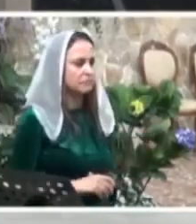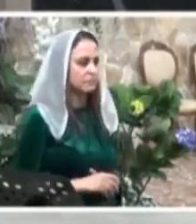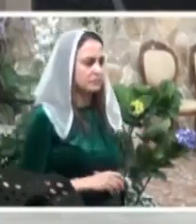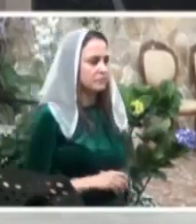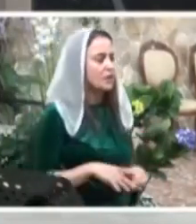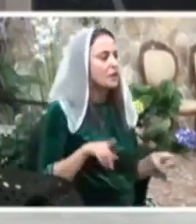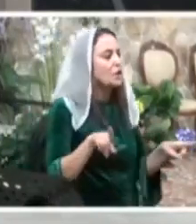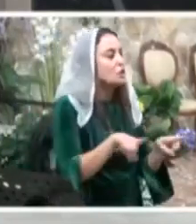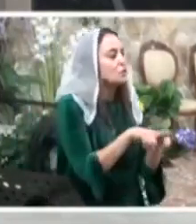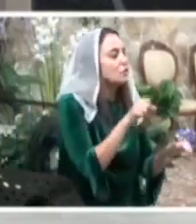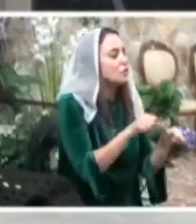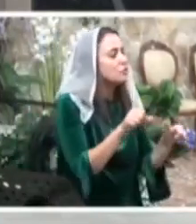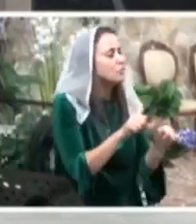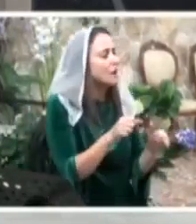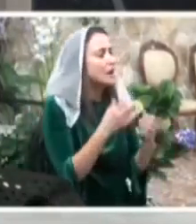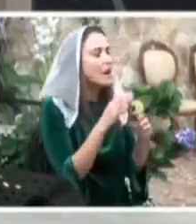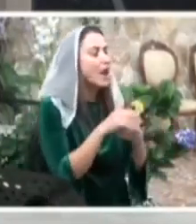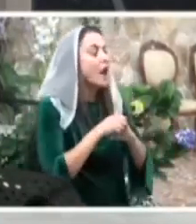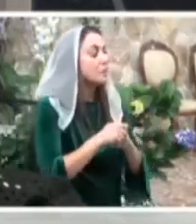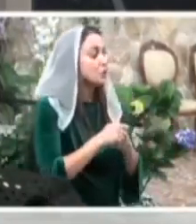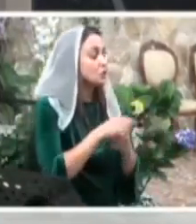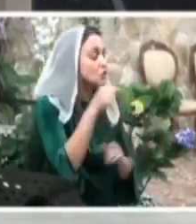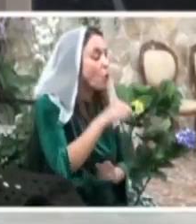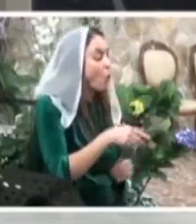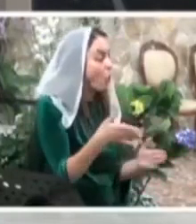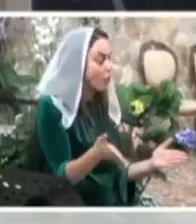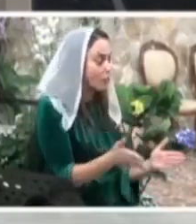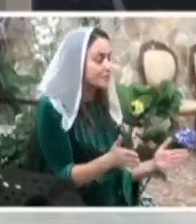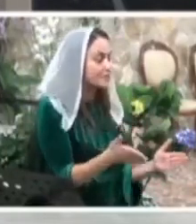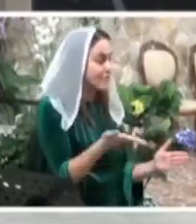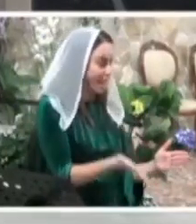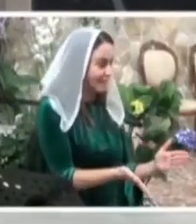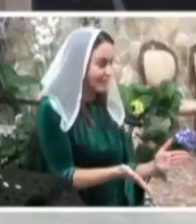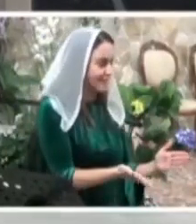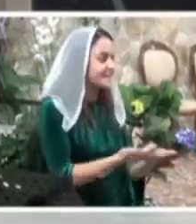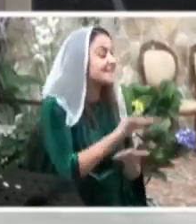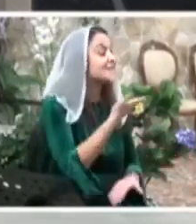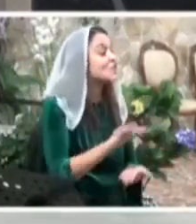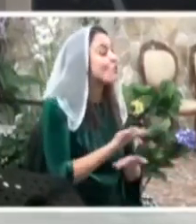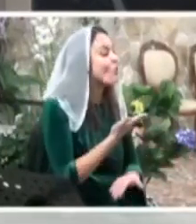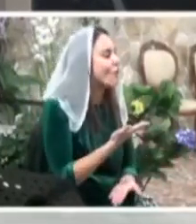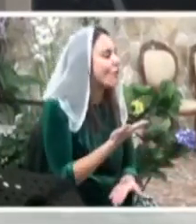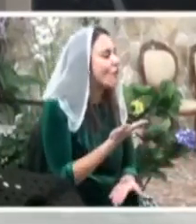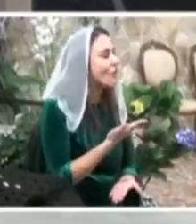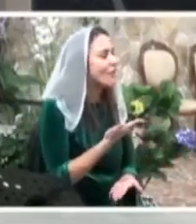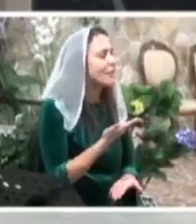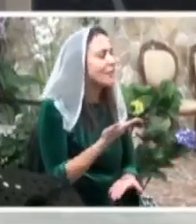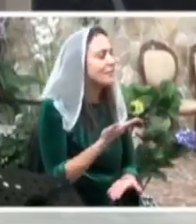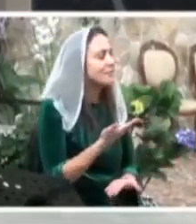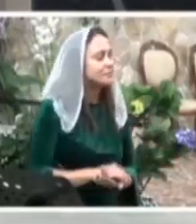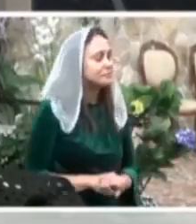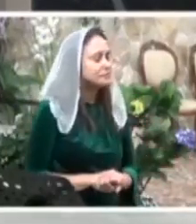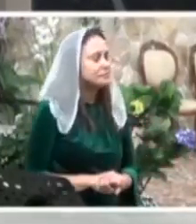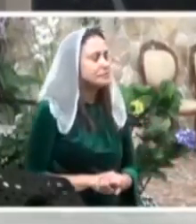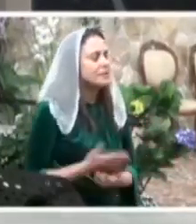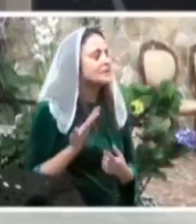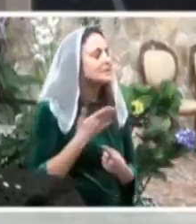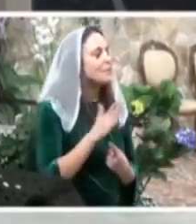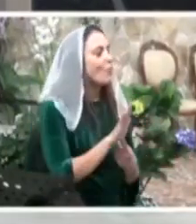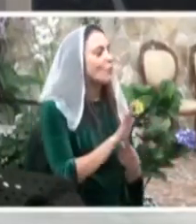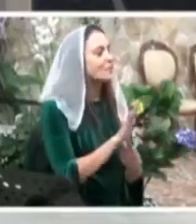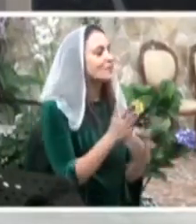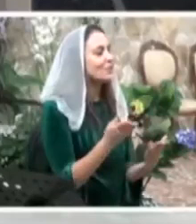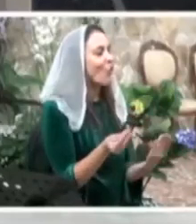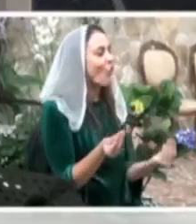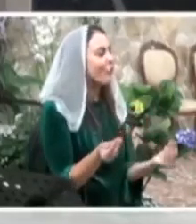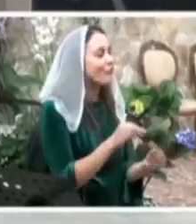amici, in quest'istante il Signore si presenta alla porta del